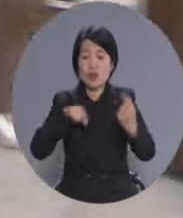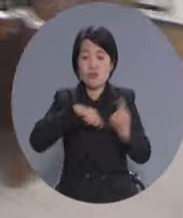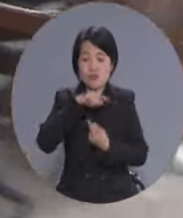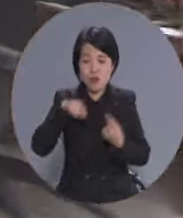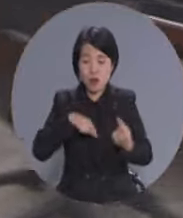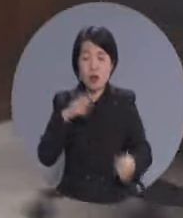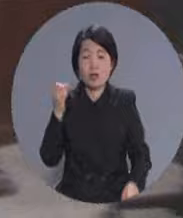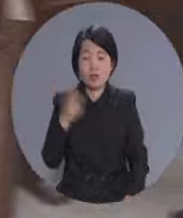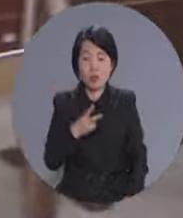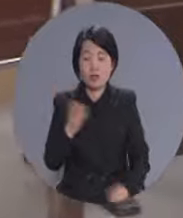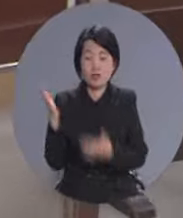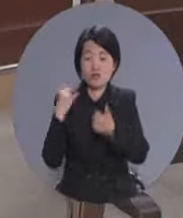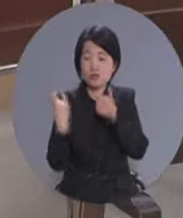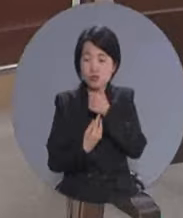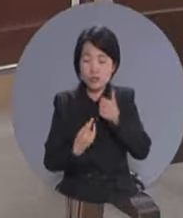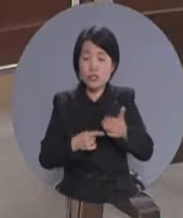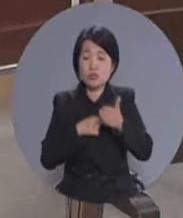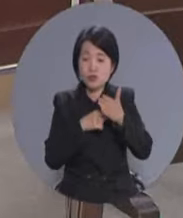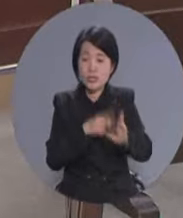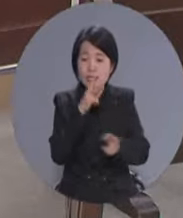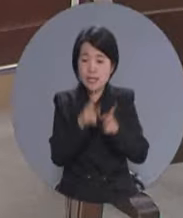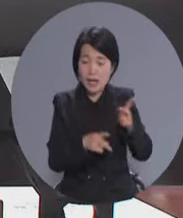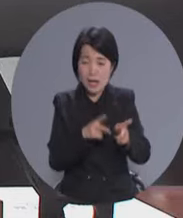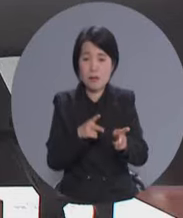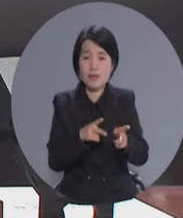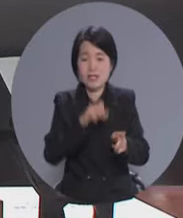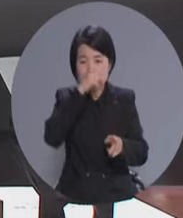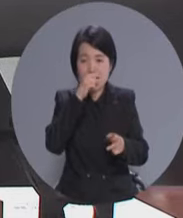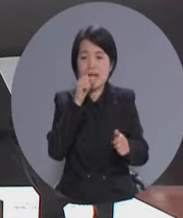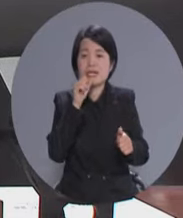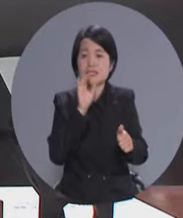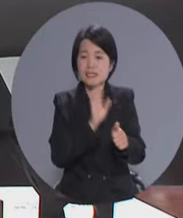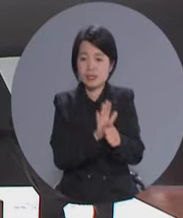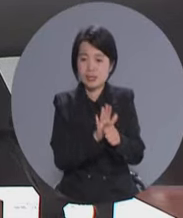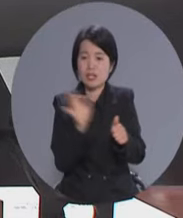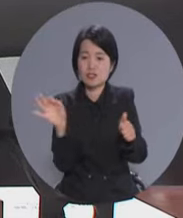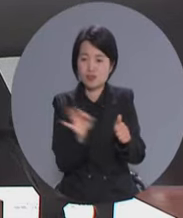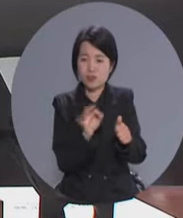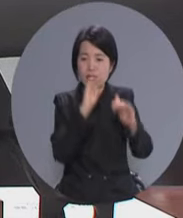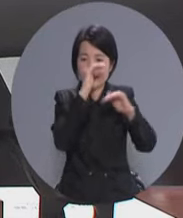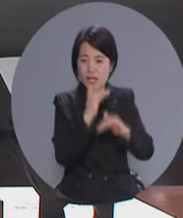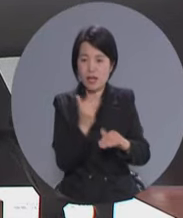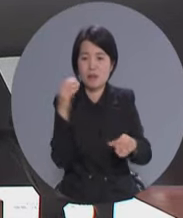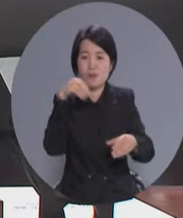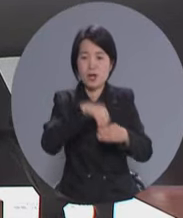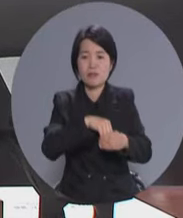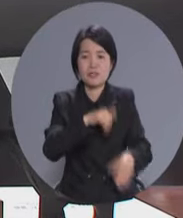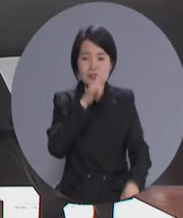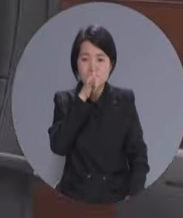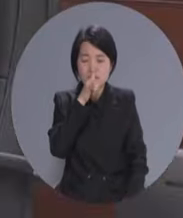운영하고 유치위원회가 추진하는 사업에 대해 예산을 지원할 수 있도록 하는 내용 등이 담겨 있습니다 a